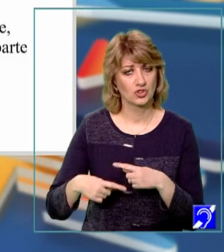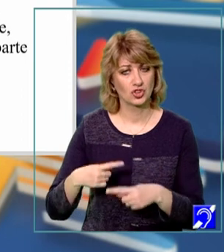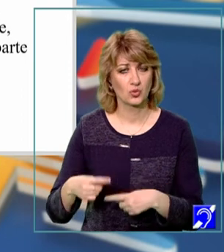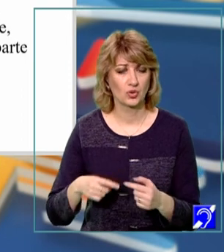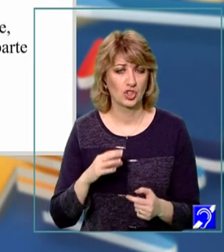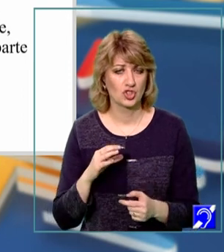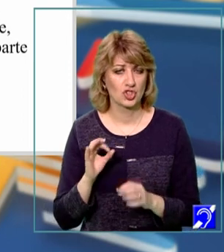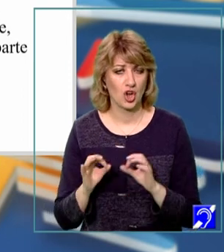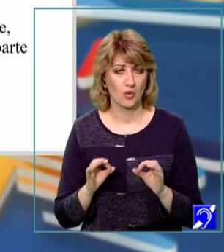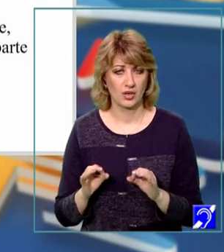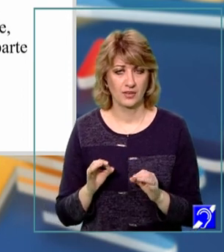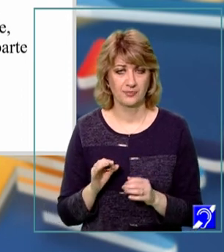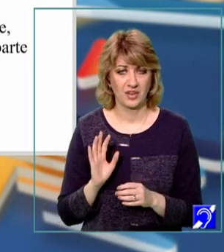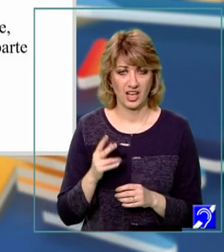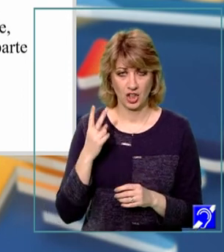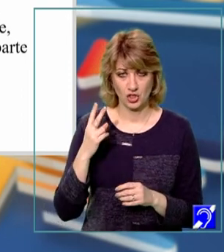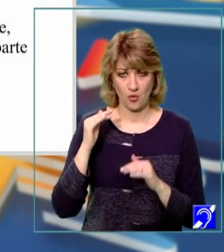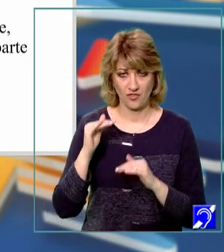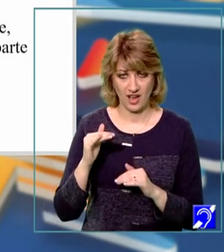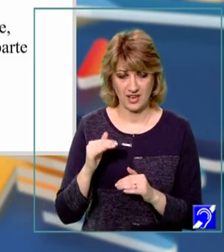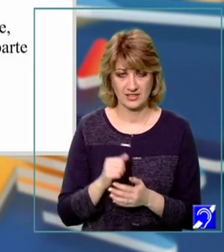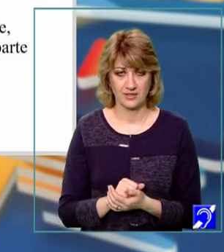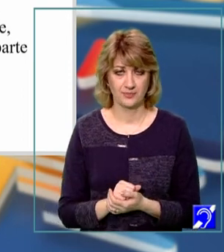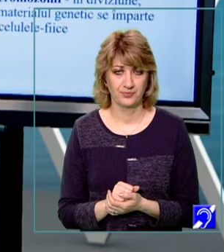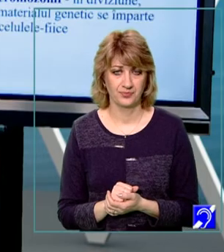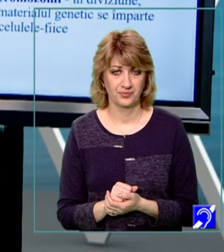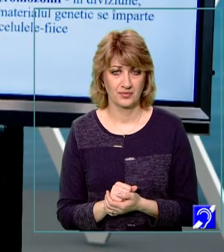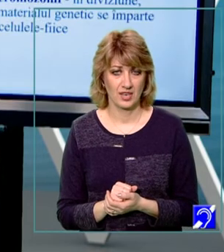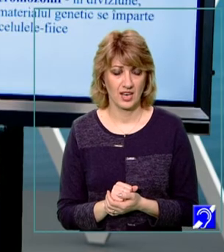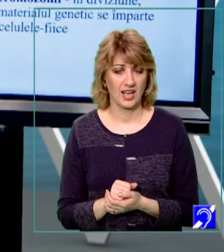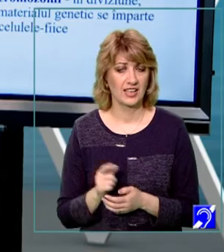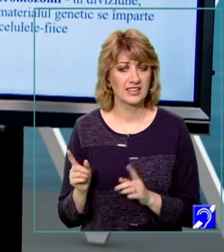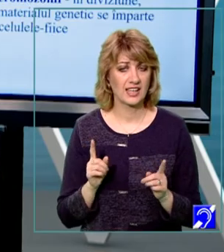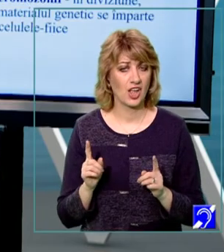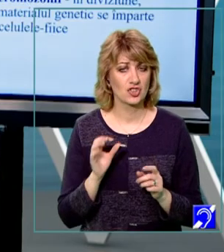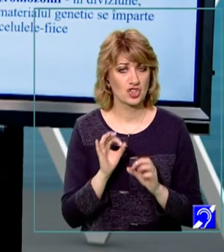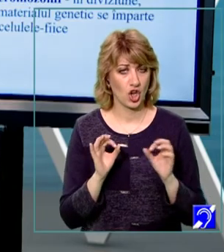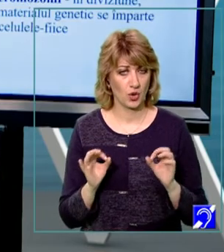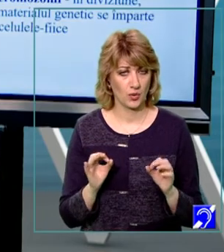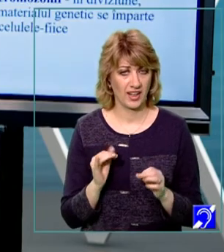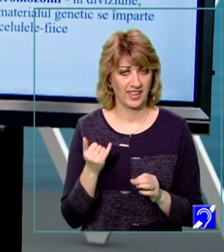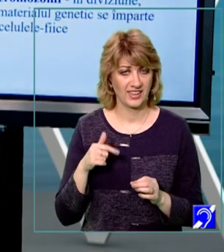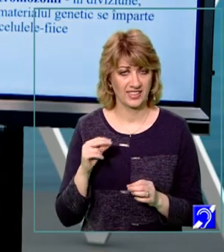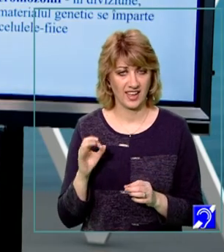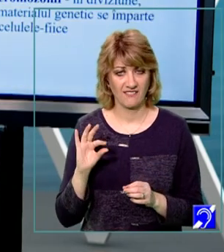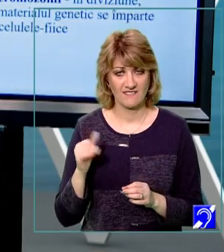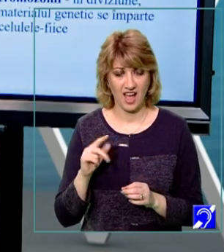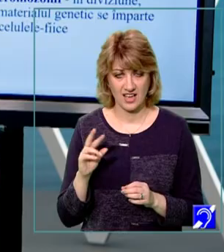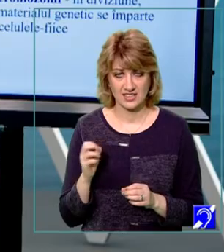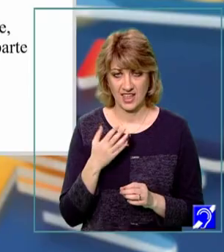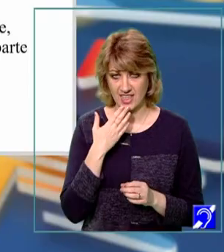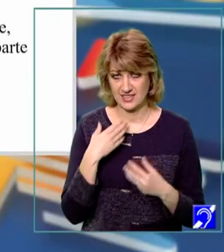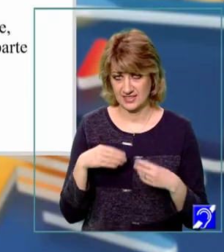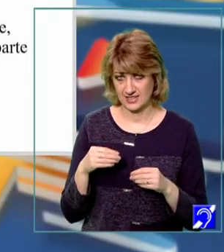unei celule cuprinde două faze, interfază și diviziune celulară. Într-o celulă în interfază, cum este aceasta, de